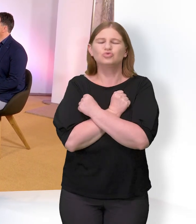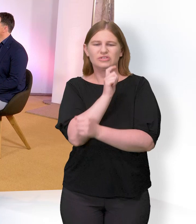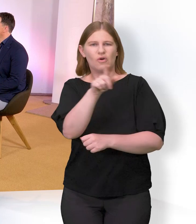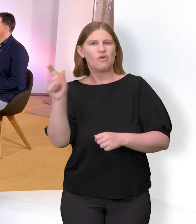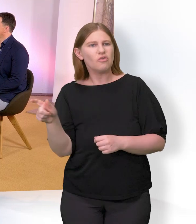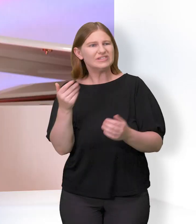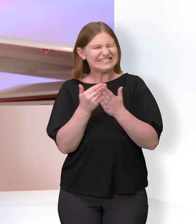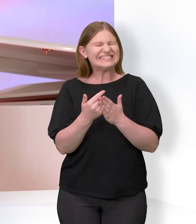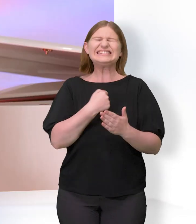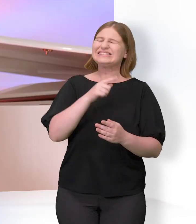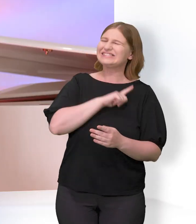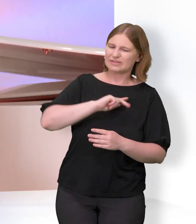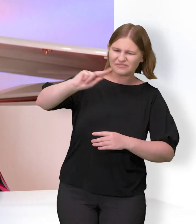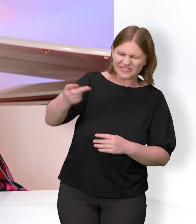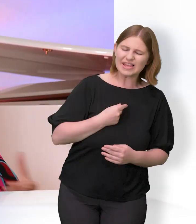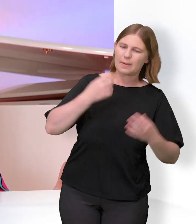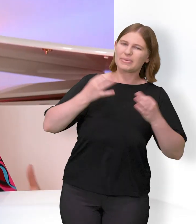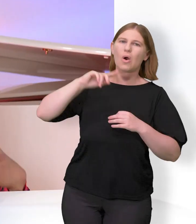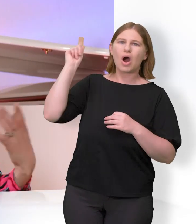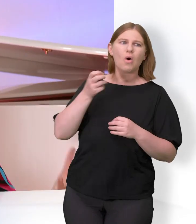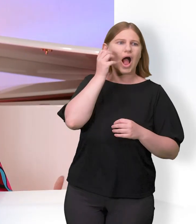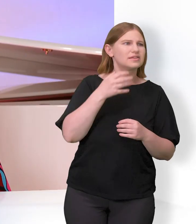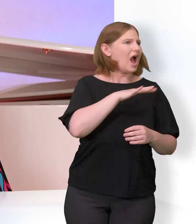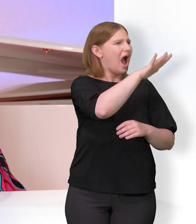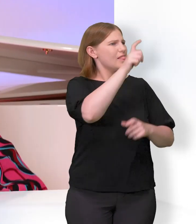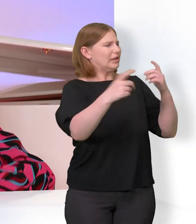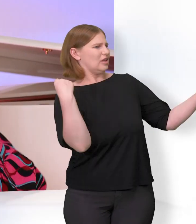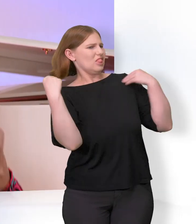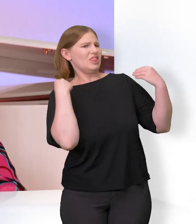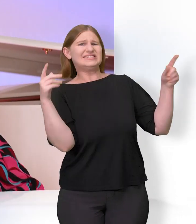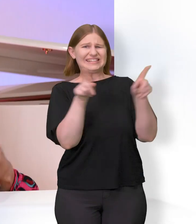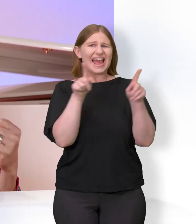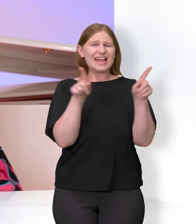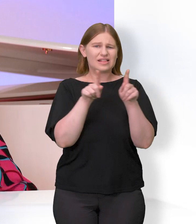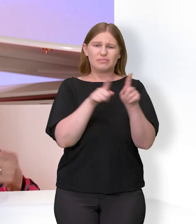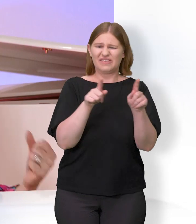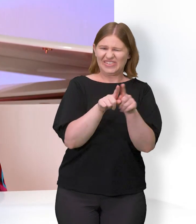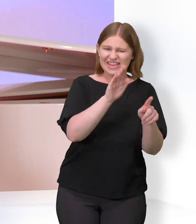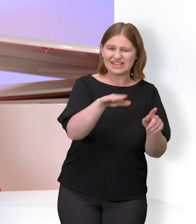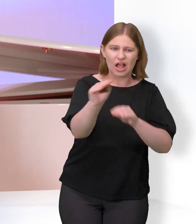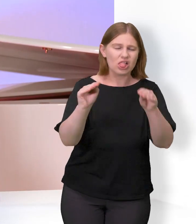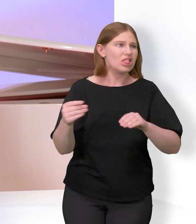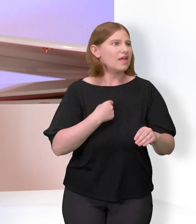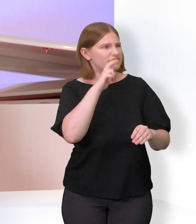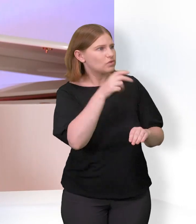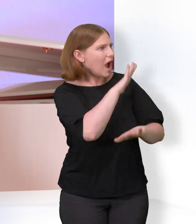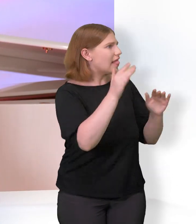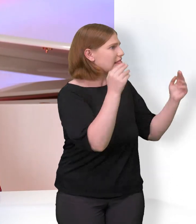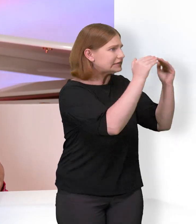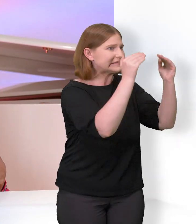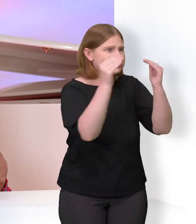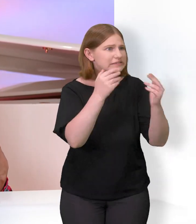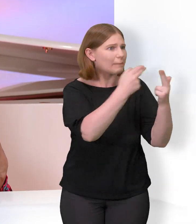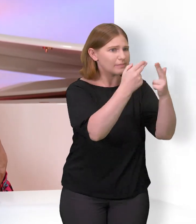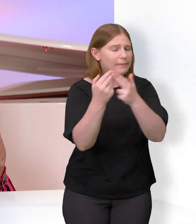vor, das brauche ich bei Gott auch. Der Alltag, jeder will was von mir und man versucht, es allen gerecht zu werden.